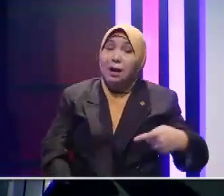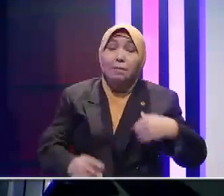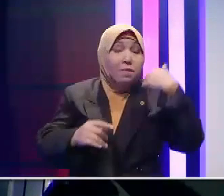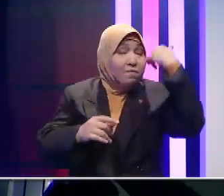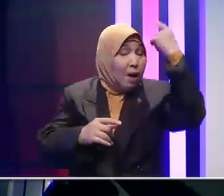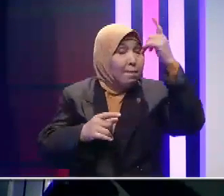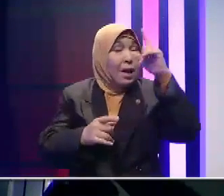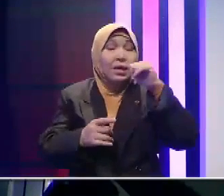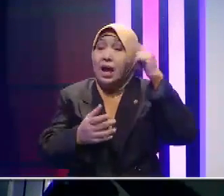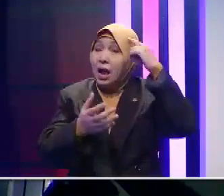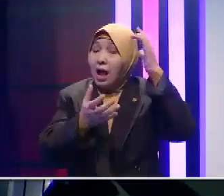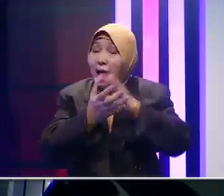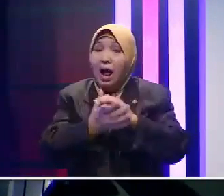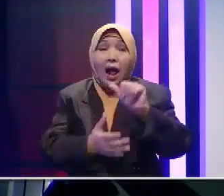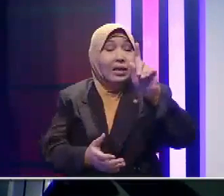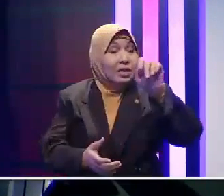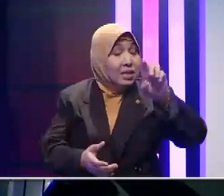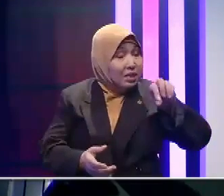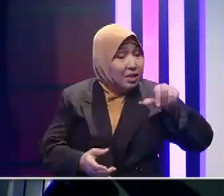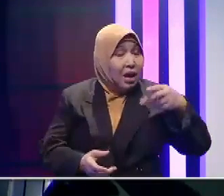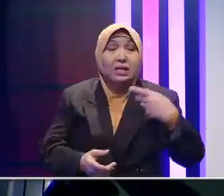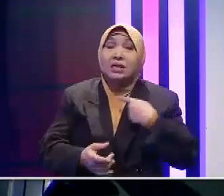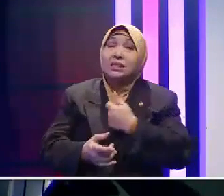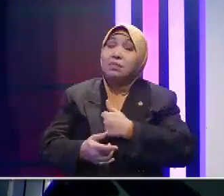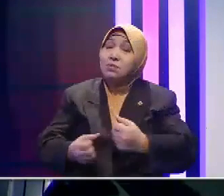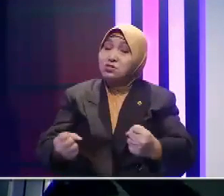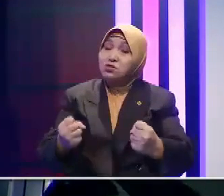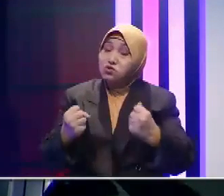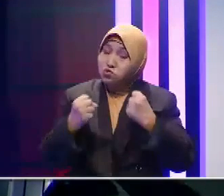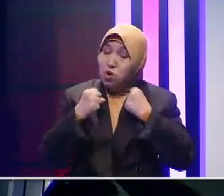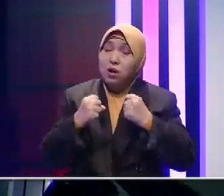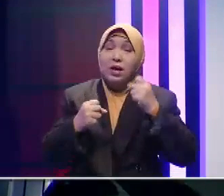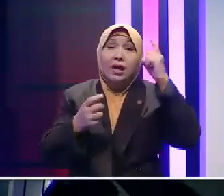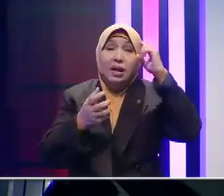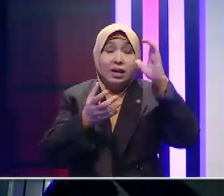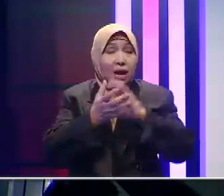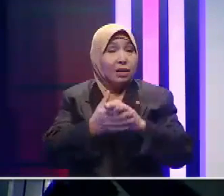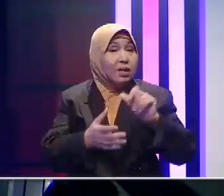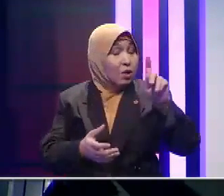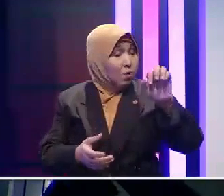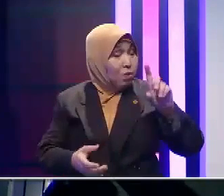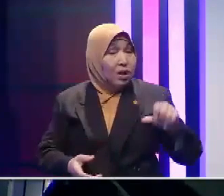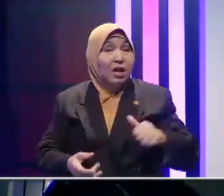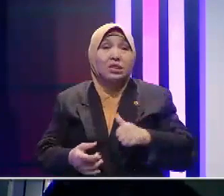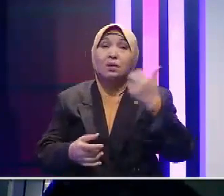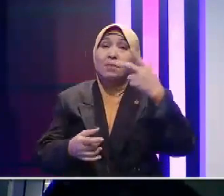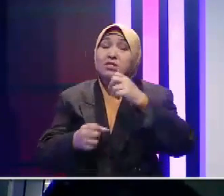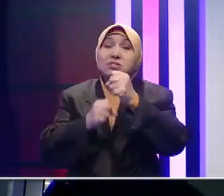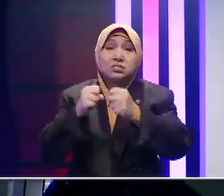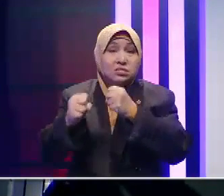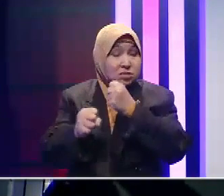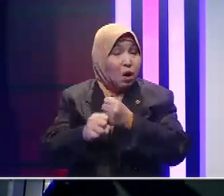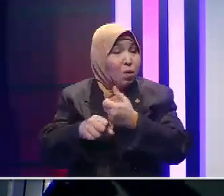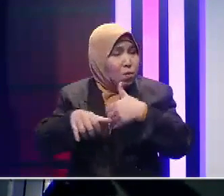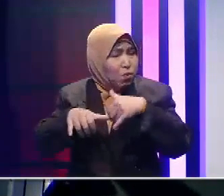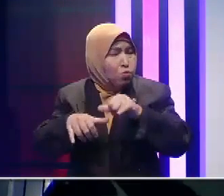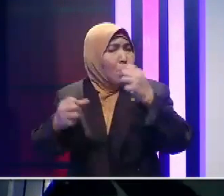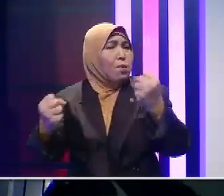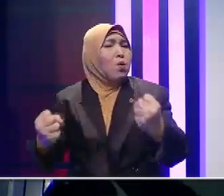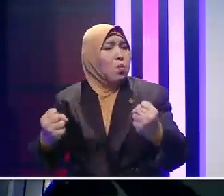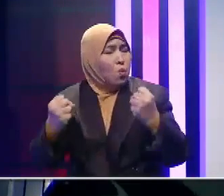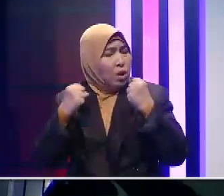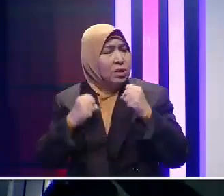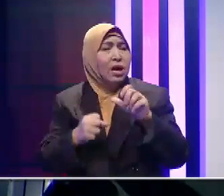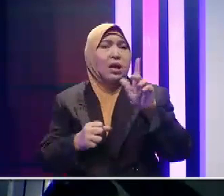akidah, dan slowly daripada situ kita kena strongkan akidah, seperti mana Quran diturunkan 13 tahun di Mekah untuk menguatkan